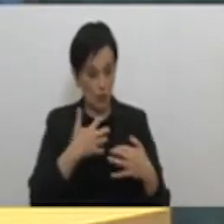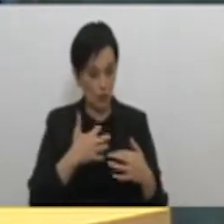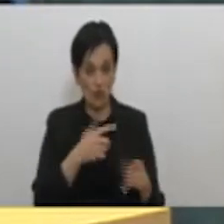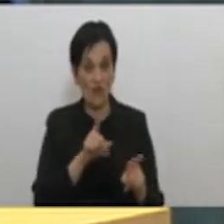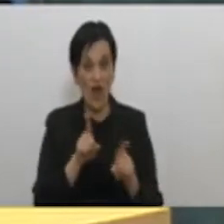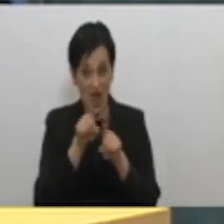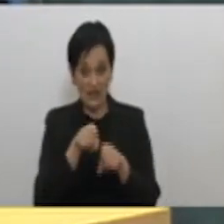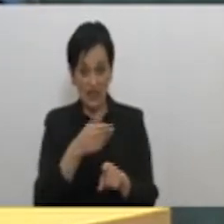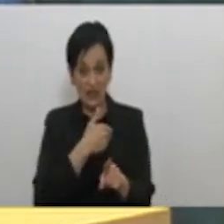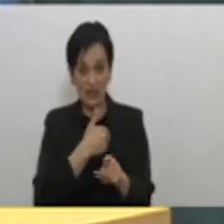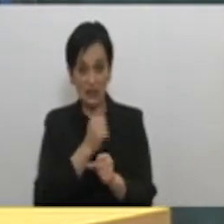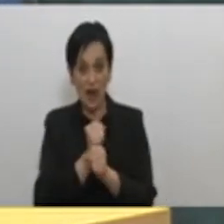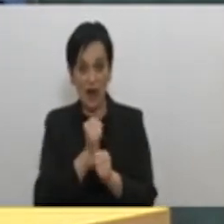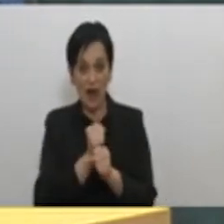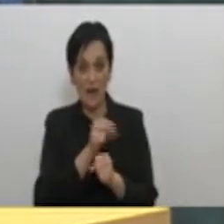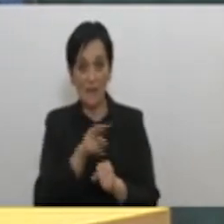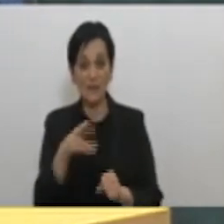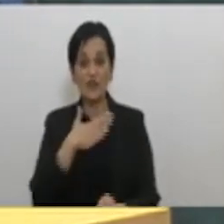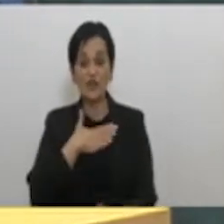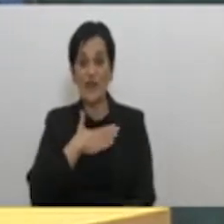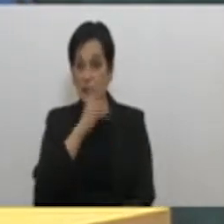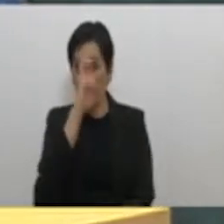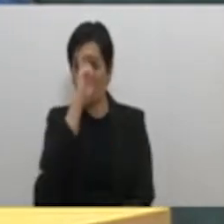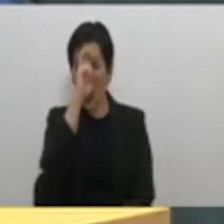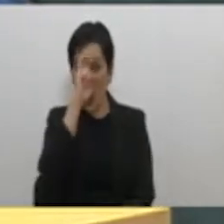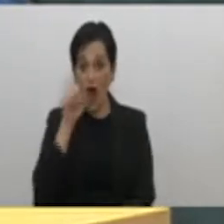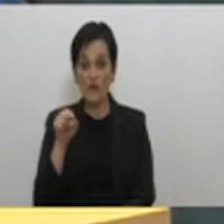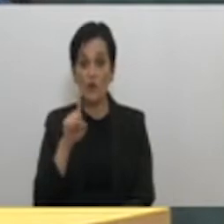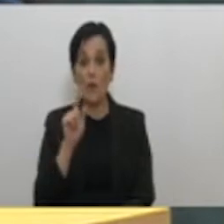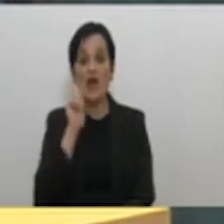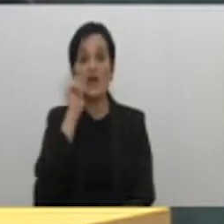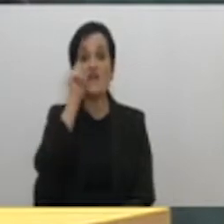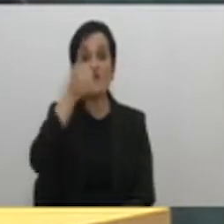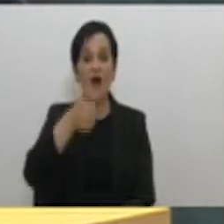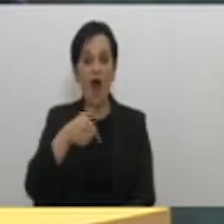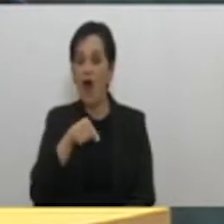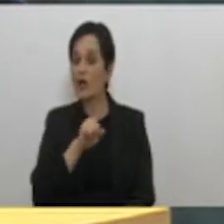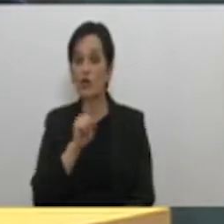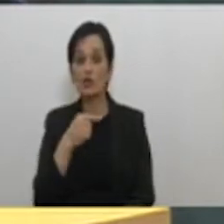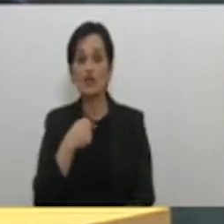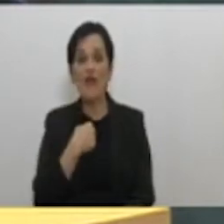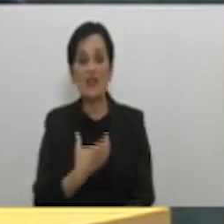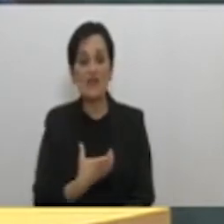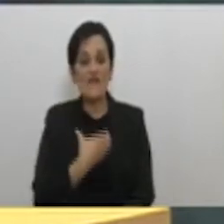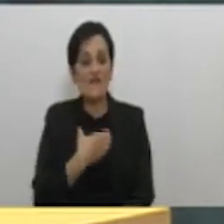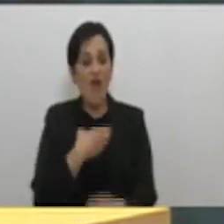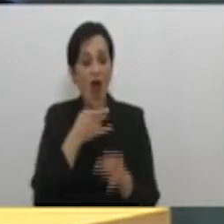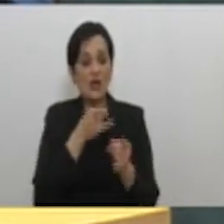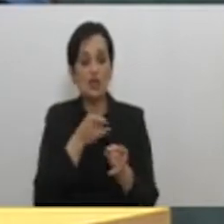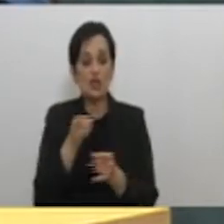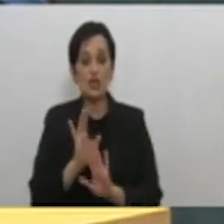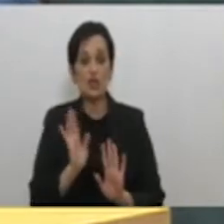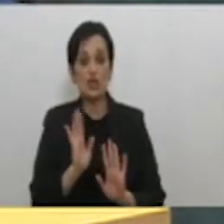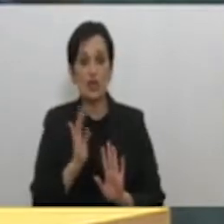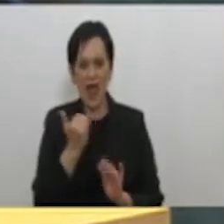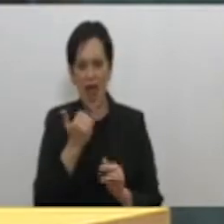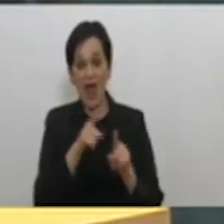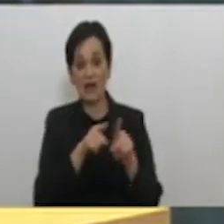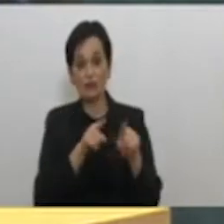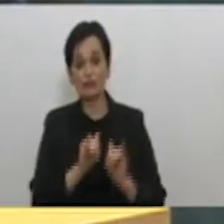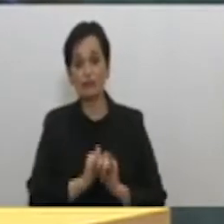tira mega aketo, se hlam, ce n-am taurobam. Rohualak ragat, aravis, aruașine, pme. Echlam, onat la